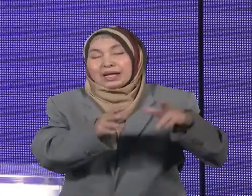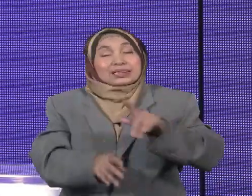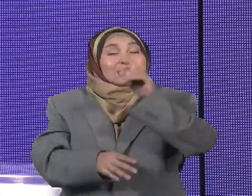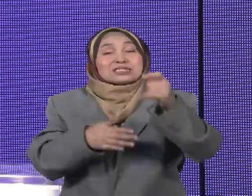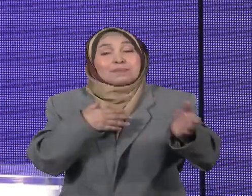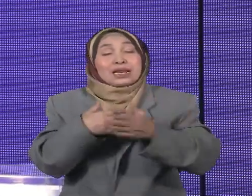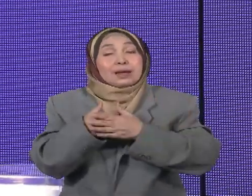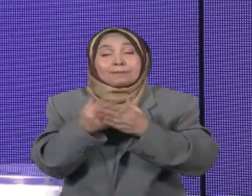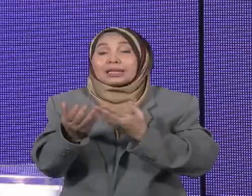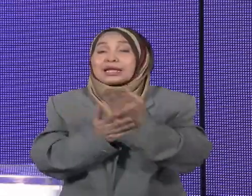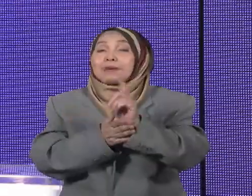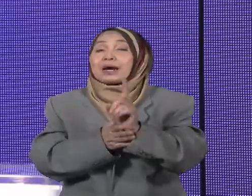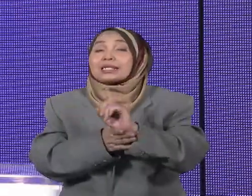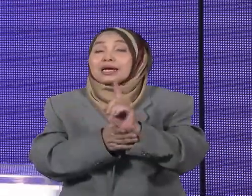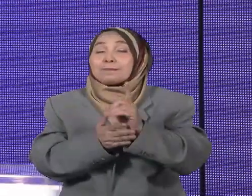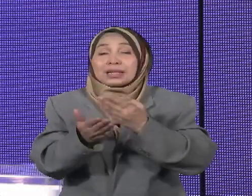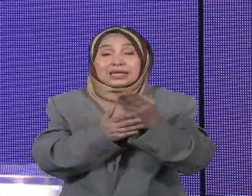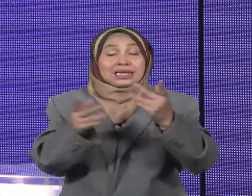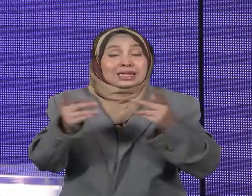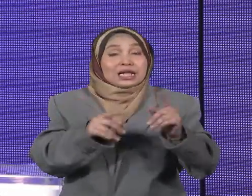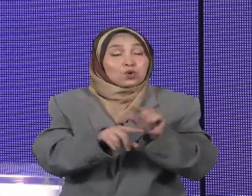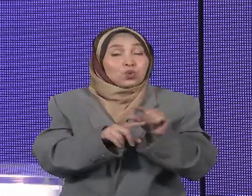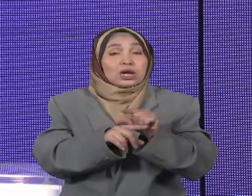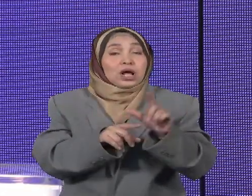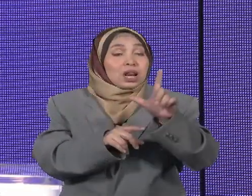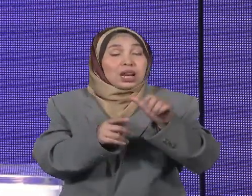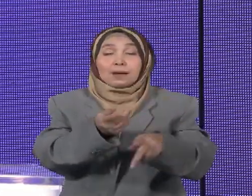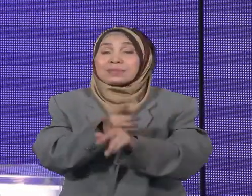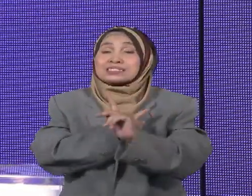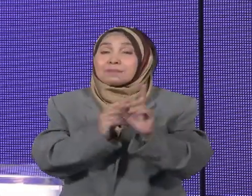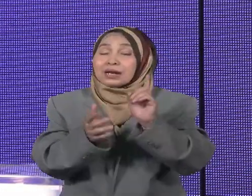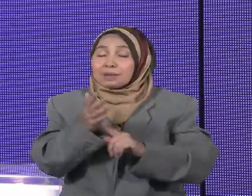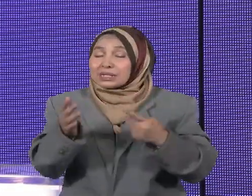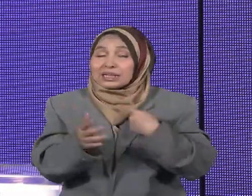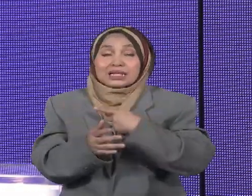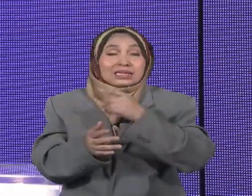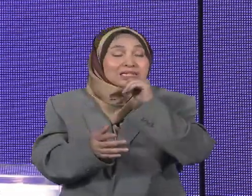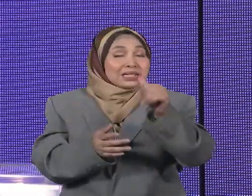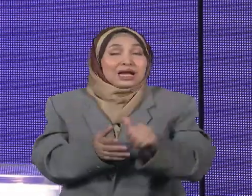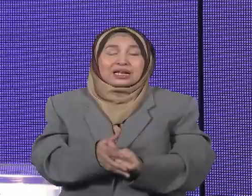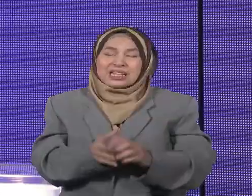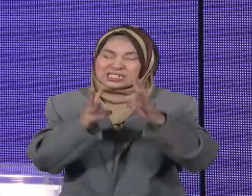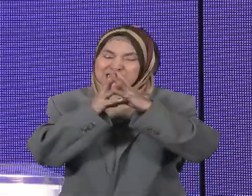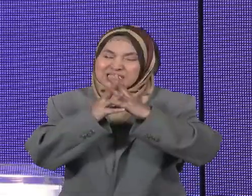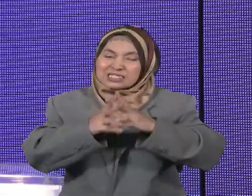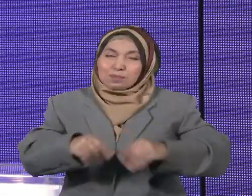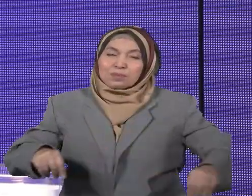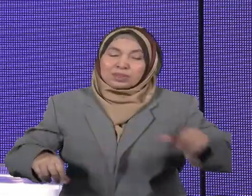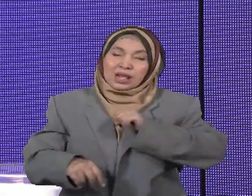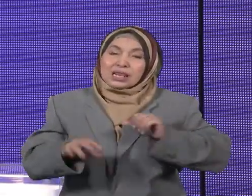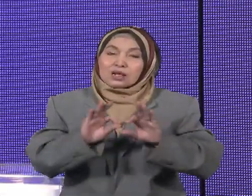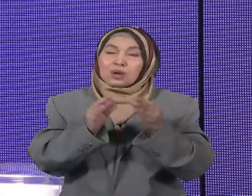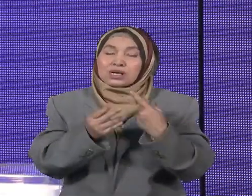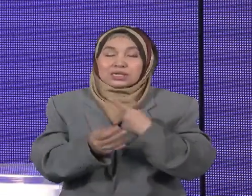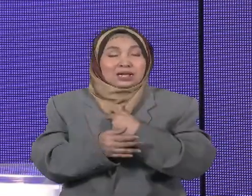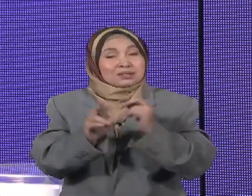motor tu beli dekat mana, kan? Beli kereta tu pakai loan apa, agar kita tidak dihancurkan ahli keluarga kita.